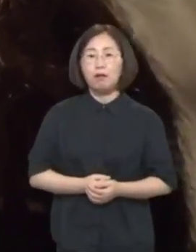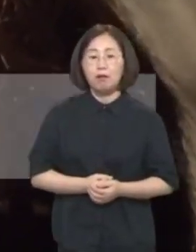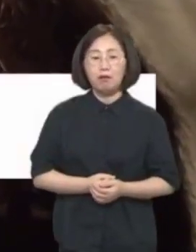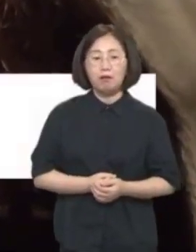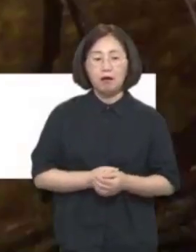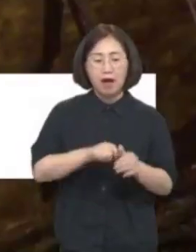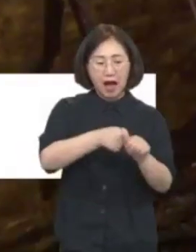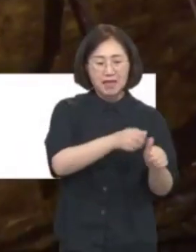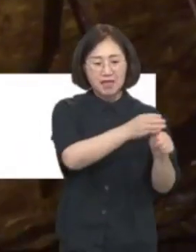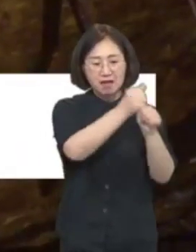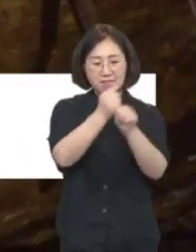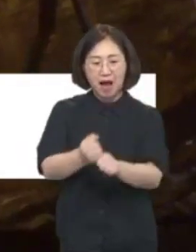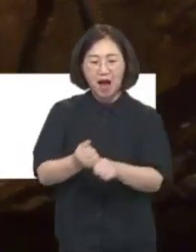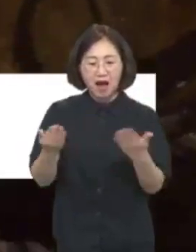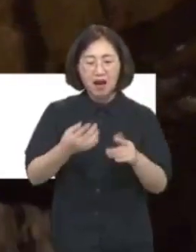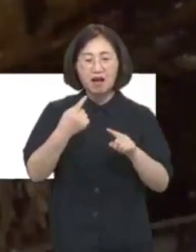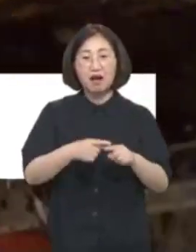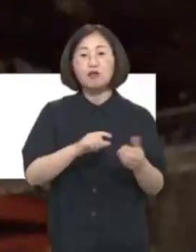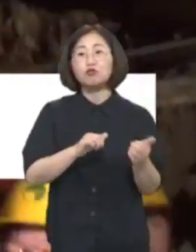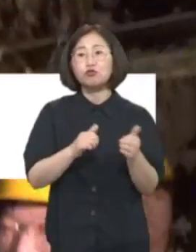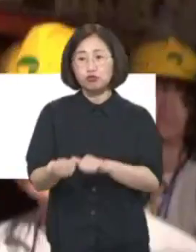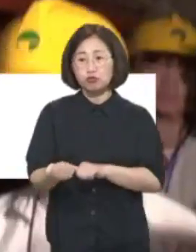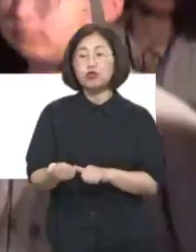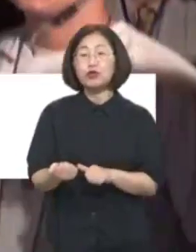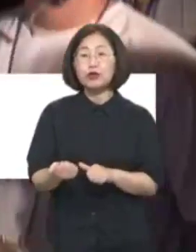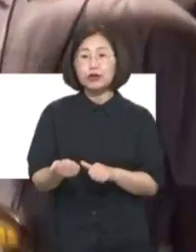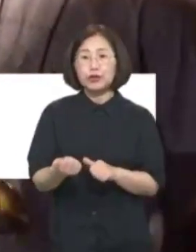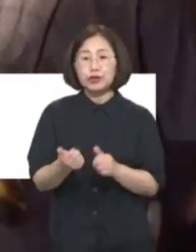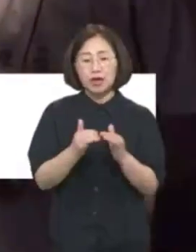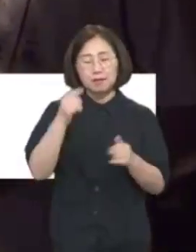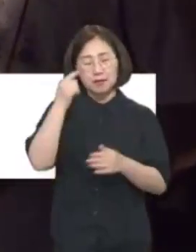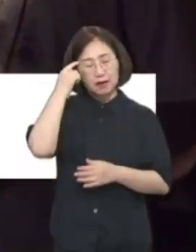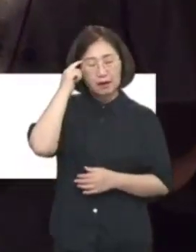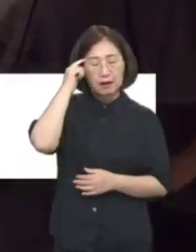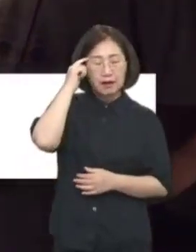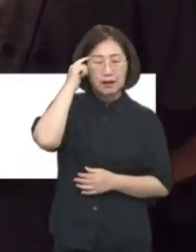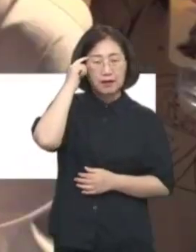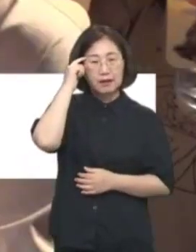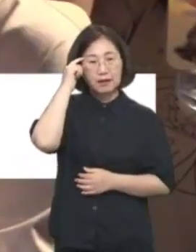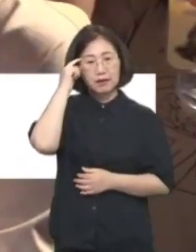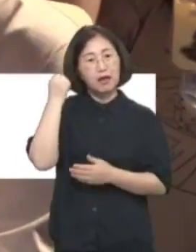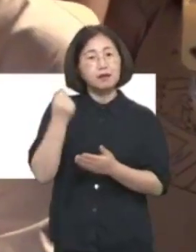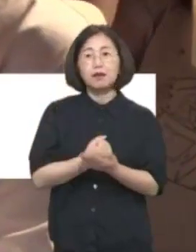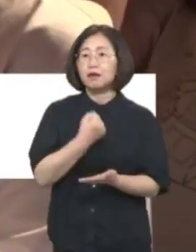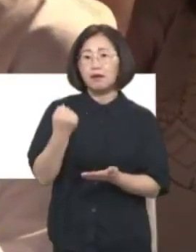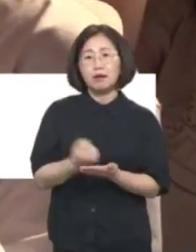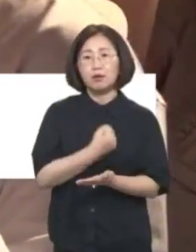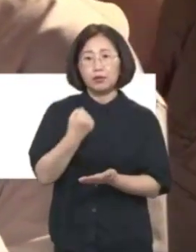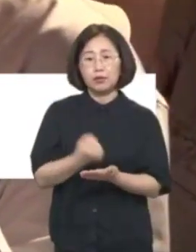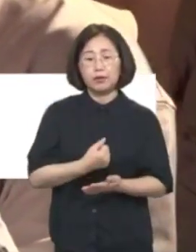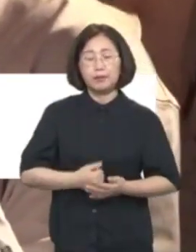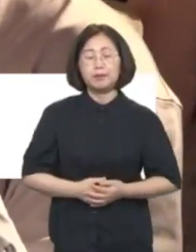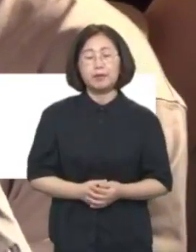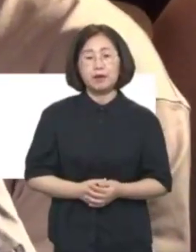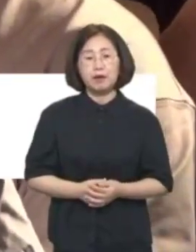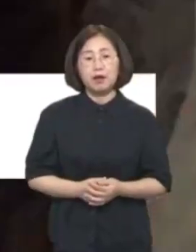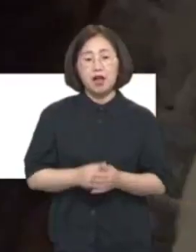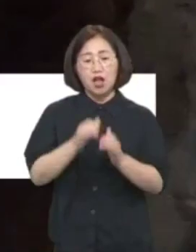당하다가 이제 돌아가신 분들을 생각을 하니까 조금 안타까운 게 생각이 많이